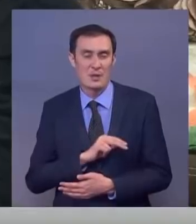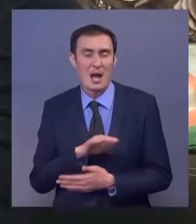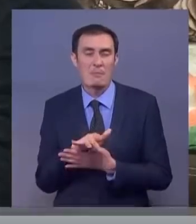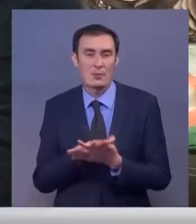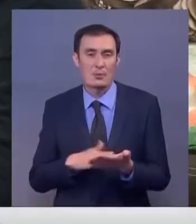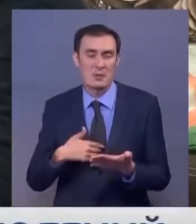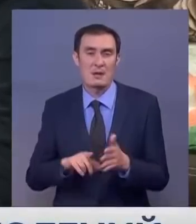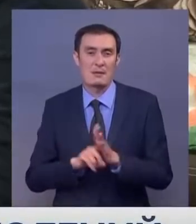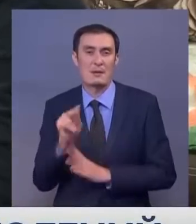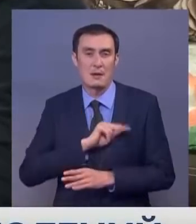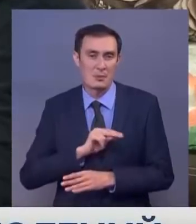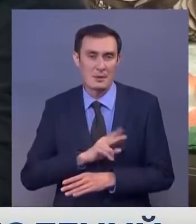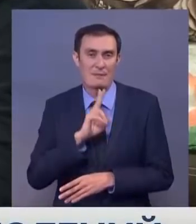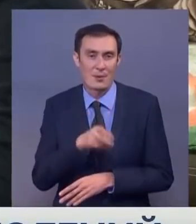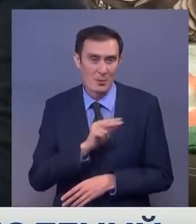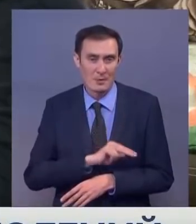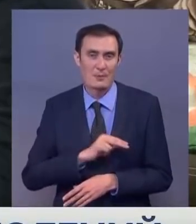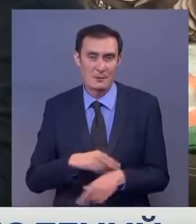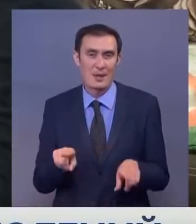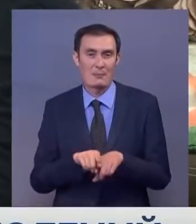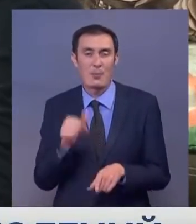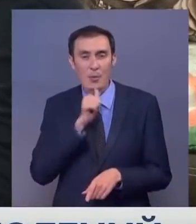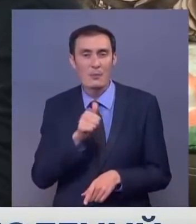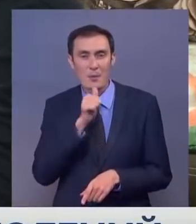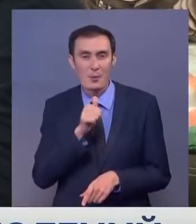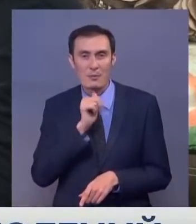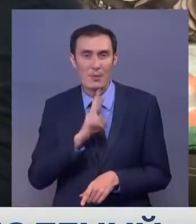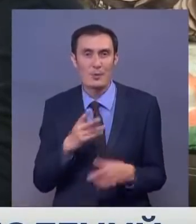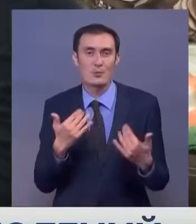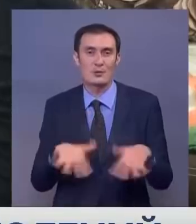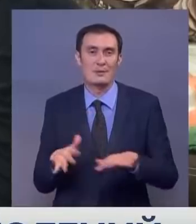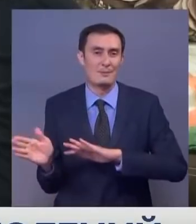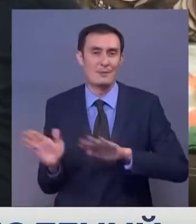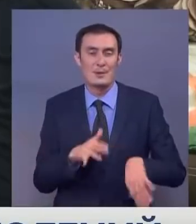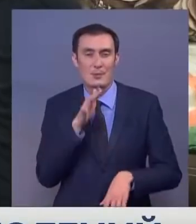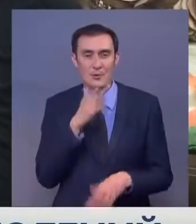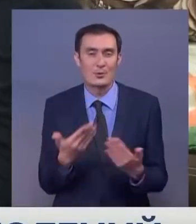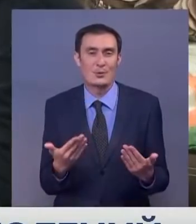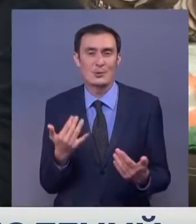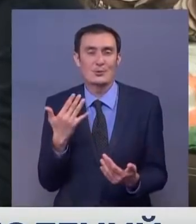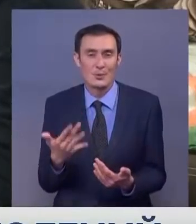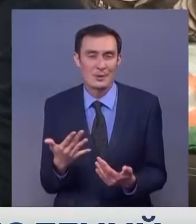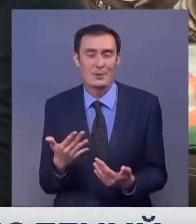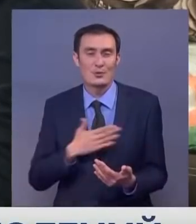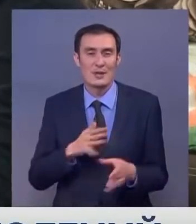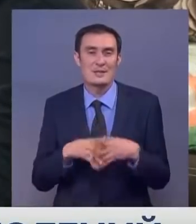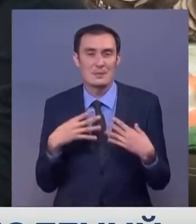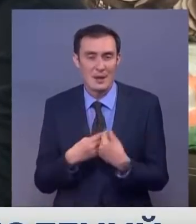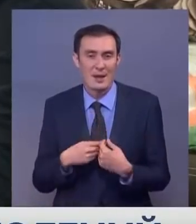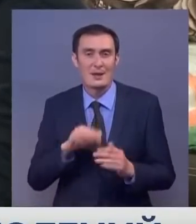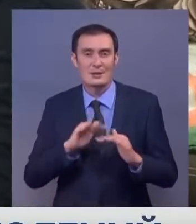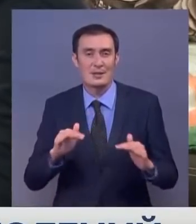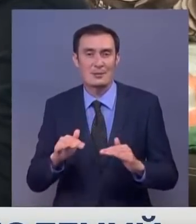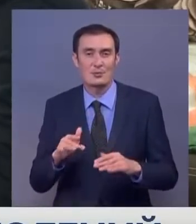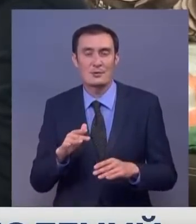потом я пошел, года два поработай, вот и прошел. Вот дети пошли мои, тоже